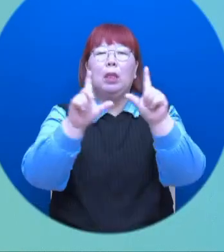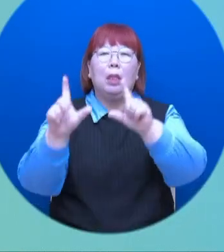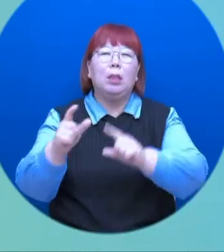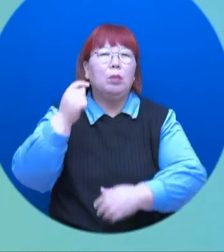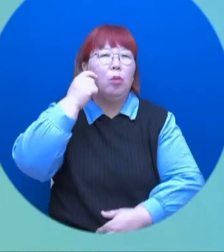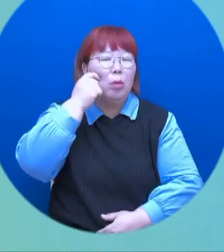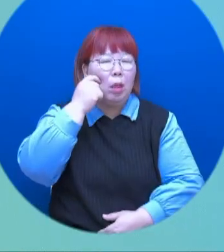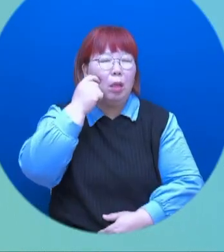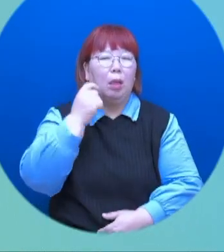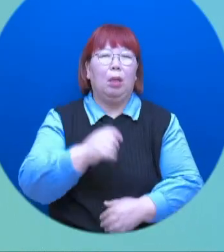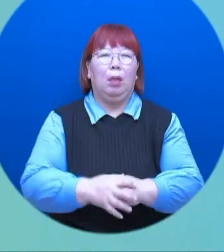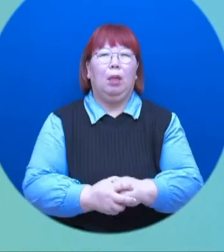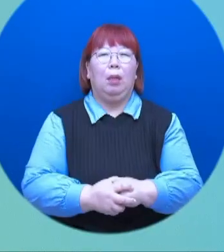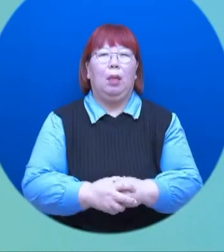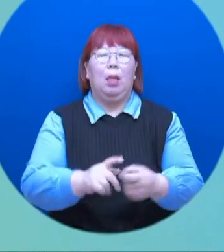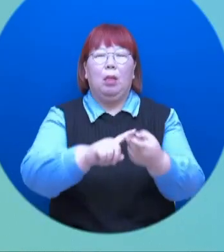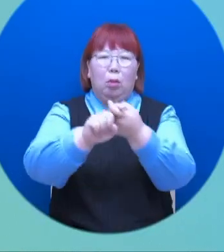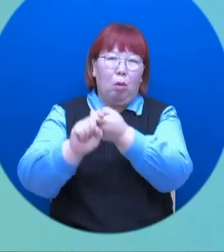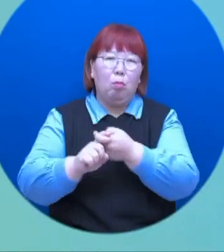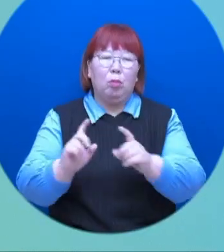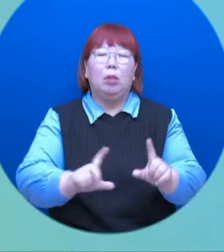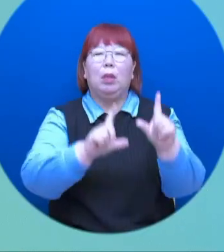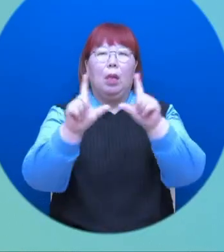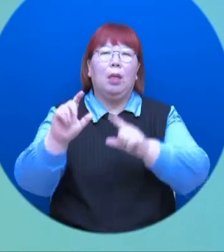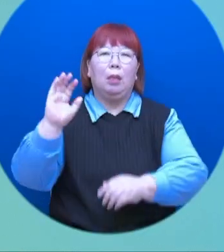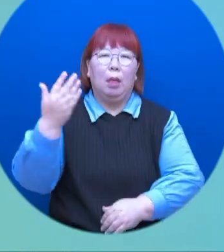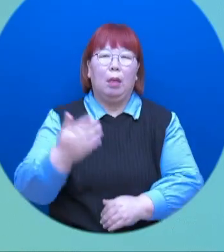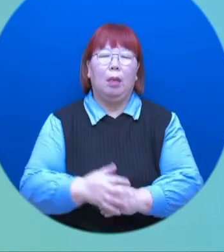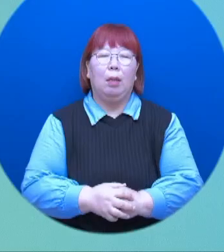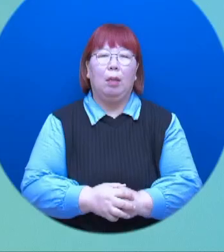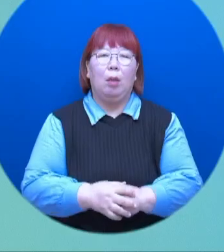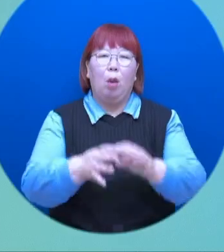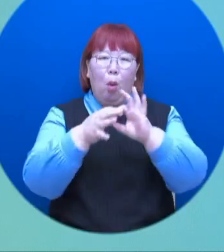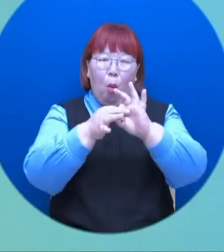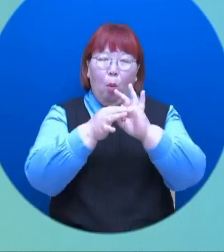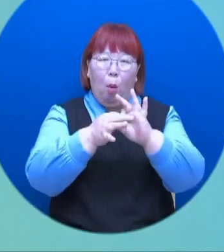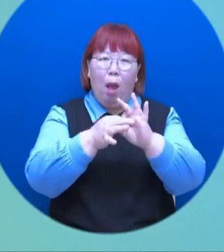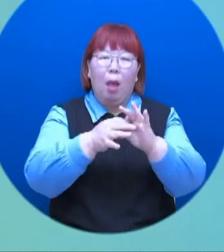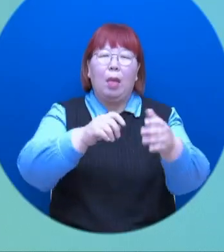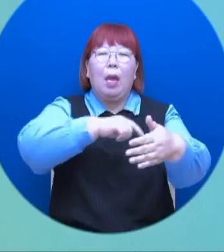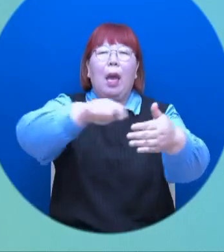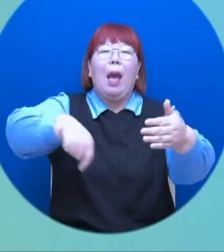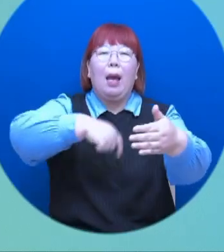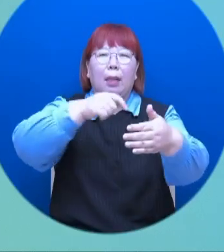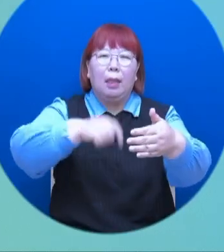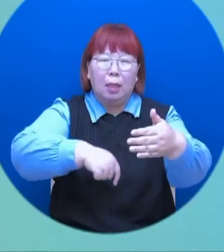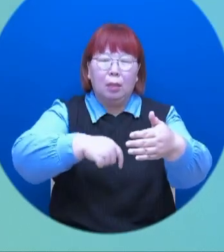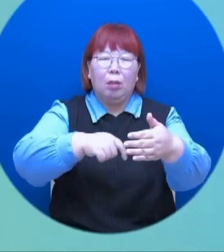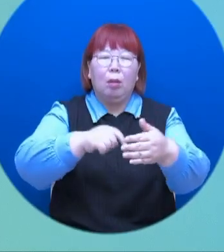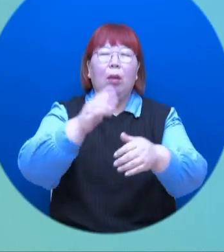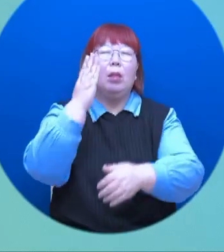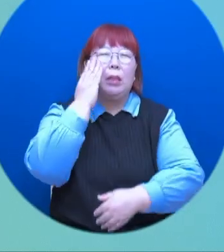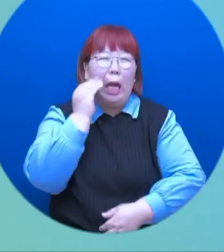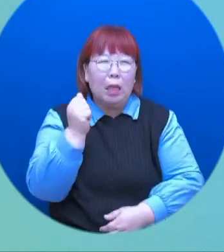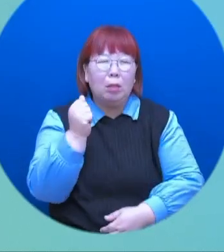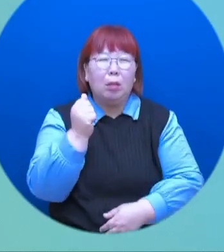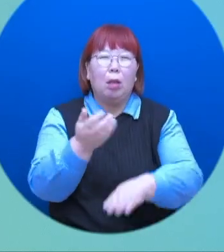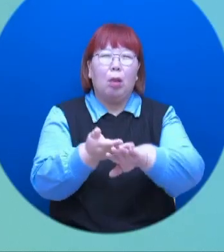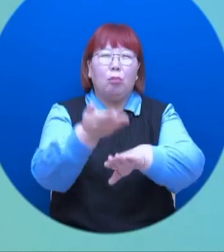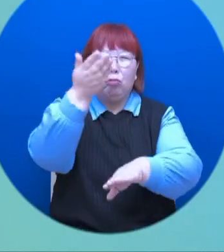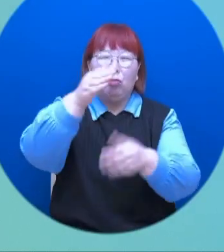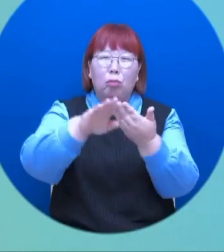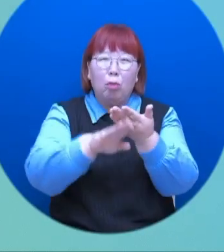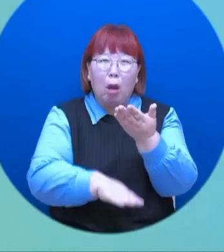살죠. 관계 속에서 살다 보면 자연스럽게 우열이 정해집니다. 크구나,